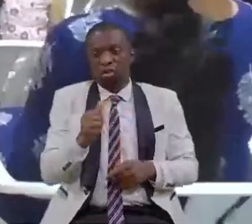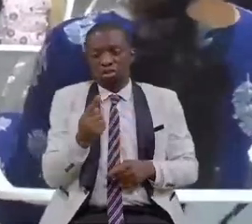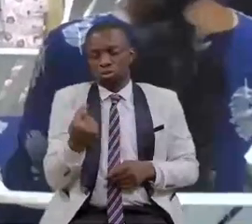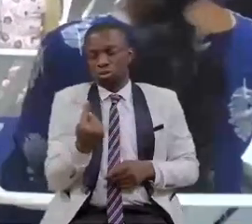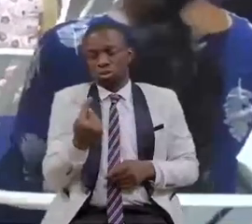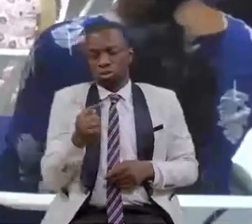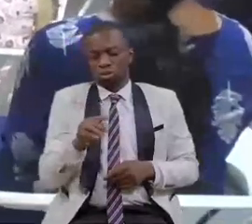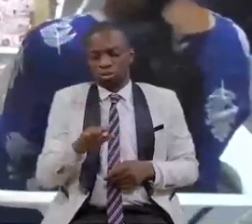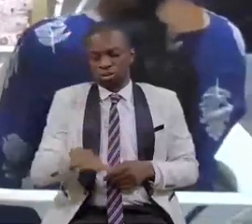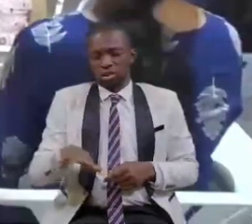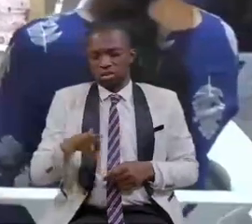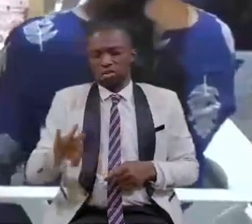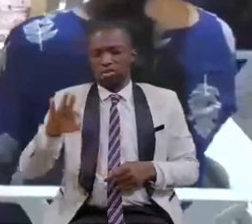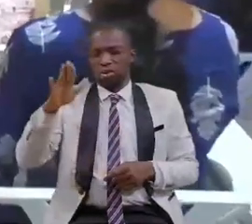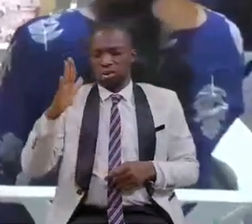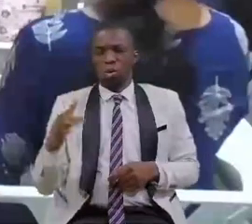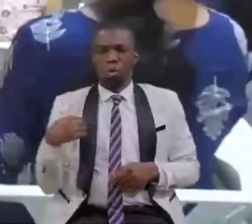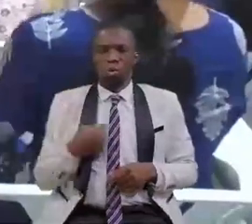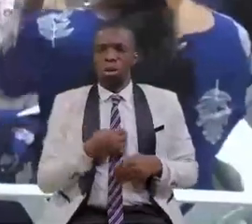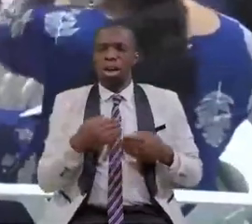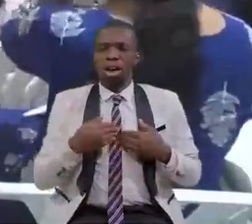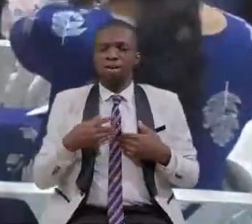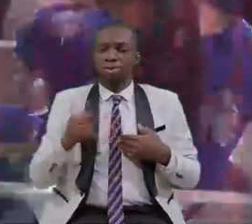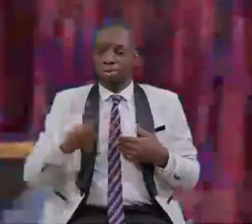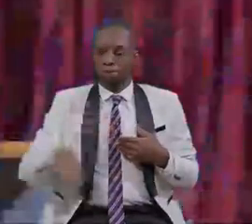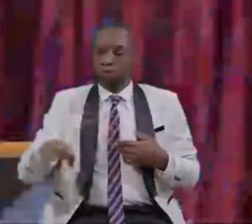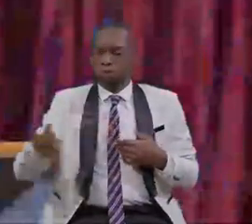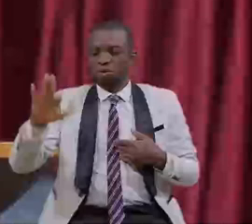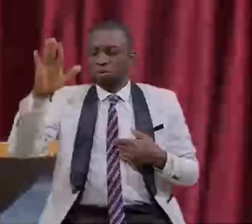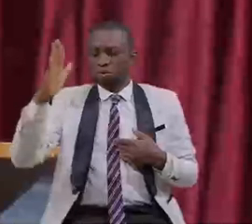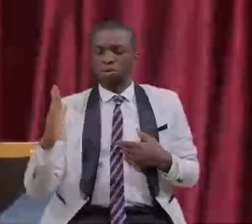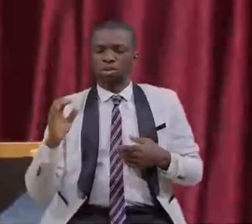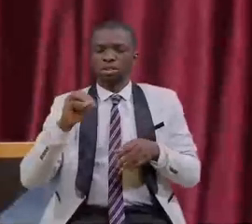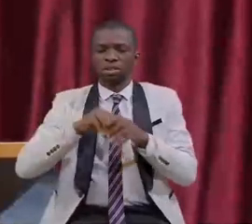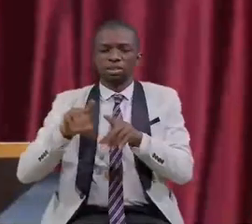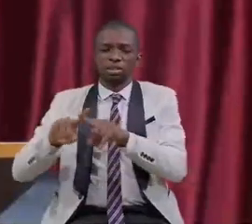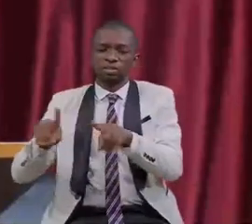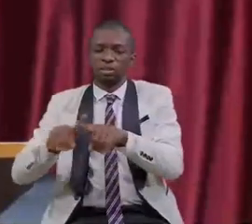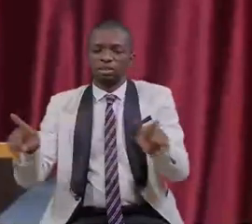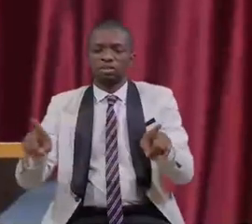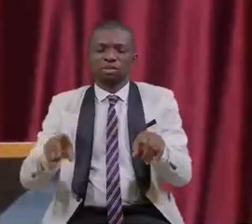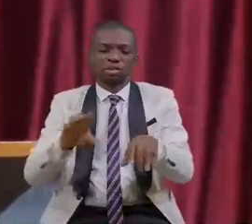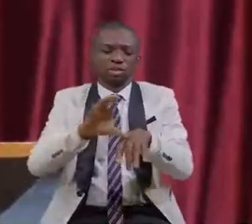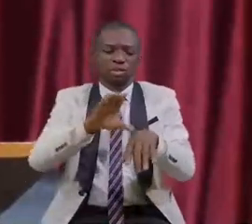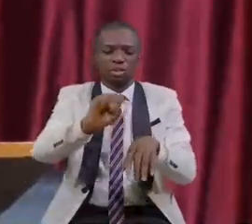Ou la seule fille de Dieu. Nous avons plusieurs enfants de Dieu dans diverses églises. dans divers pays.